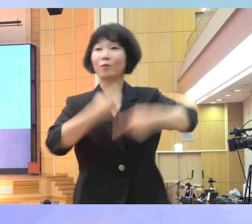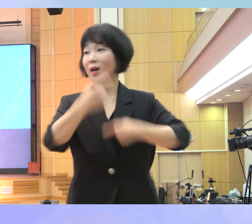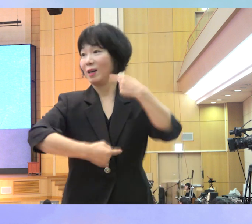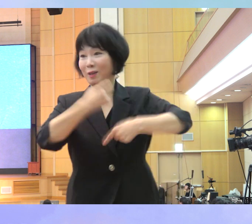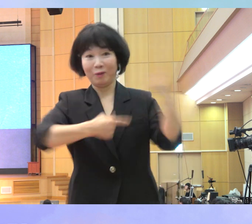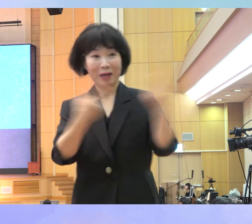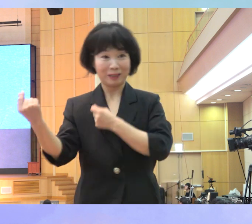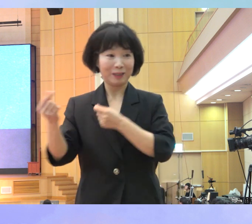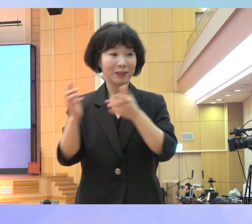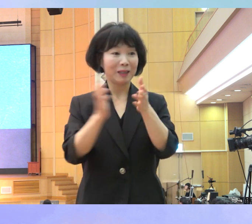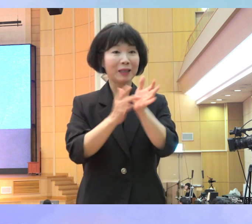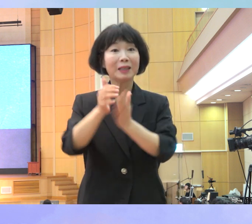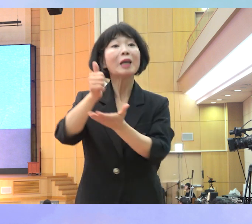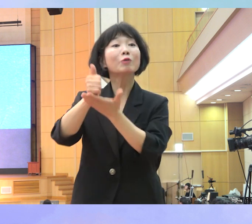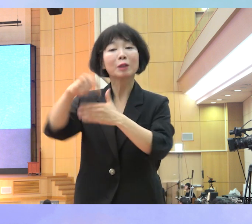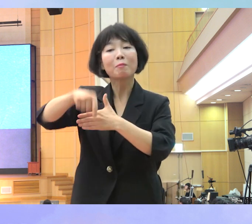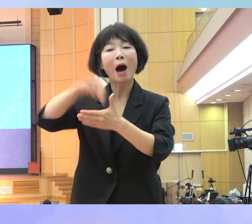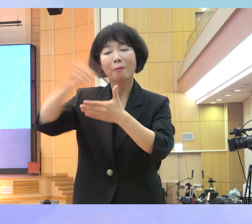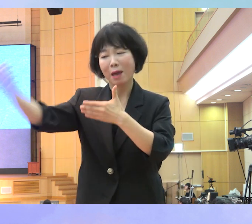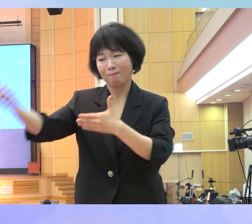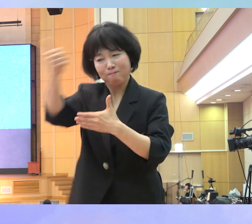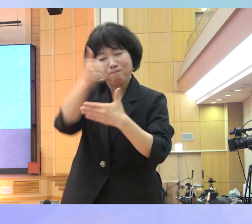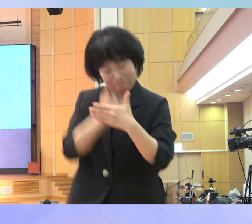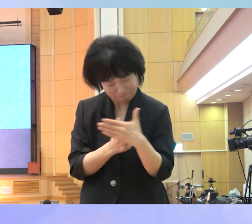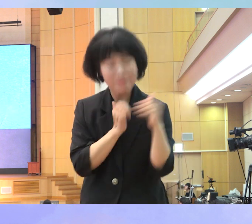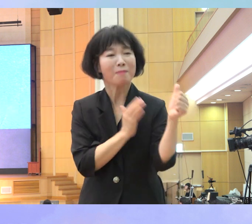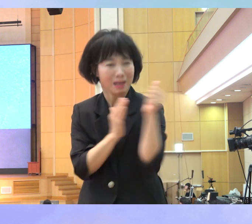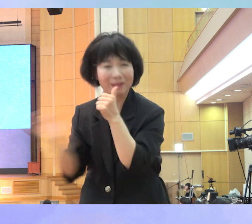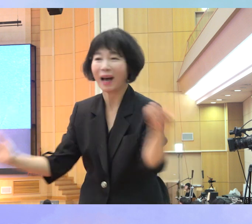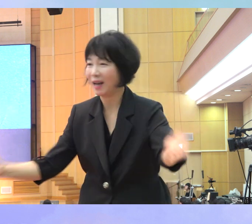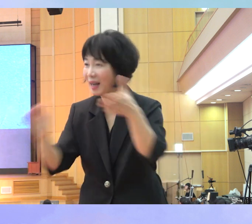보겠습니다. 예수를 마음에 품읍시다.